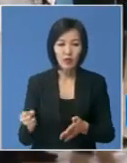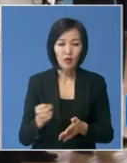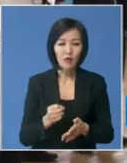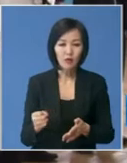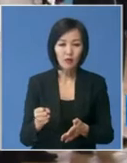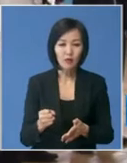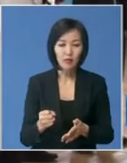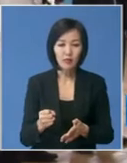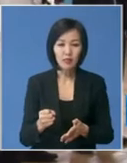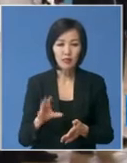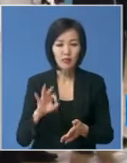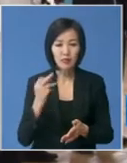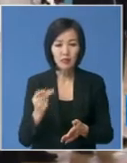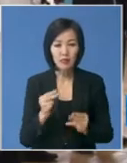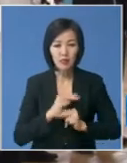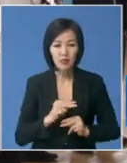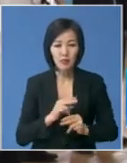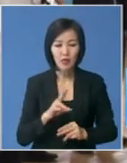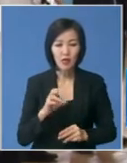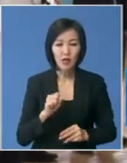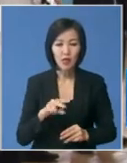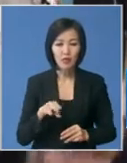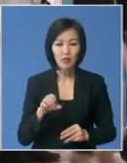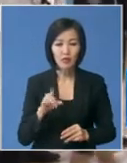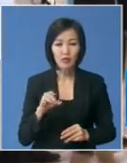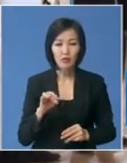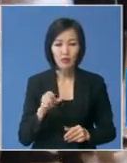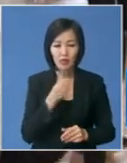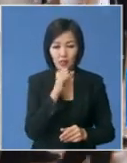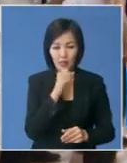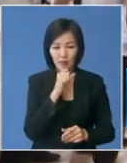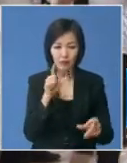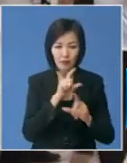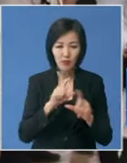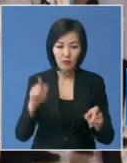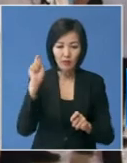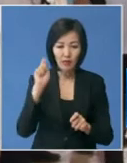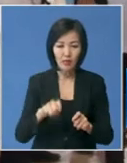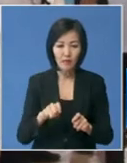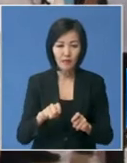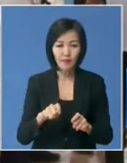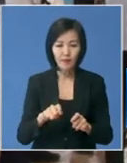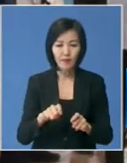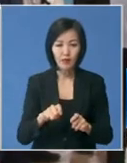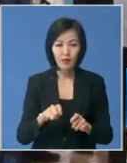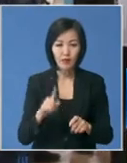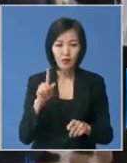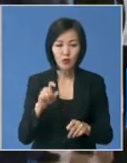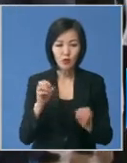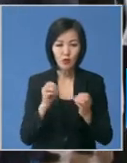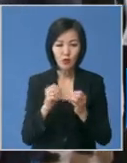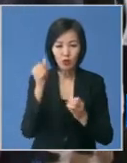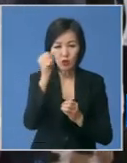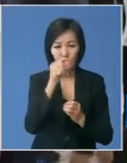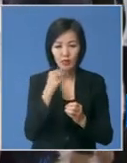Ауданымыздың еңбегері, социалистік еңбегері Нұрмолда Алдаберген атамыздың мектеп сарайына келіп, осы жерде атамыздың биылғы 110 жылдығы